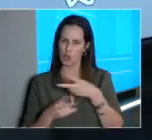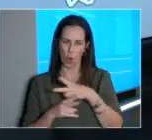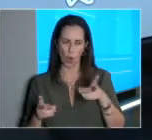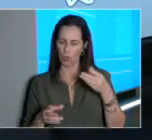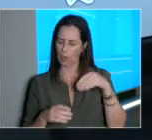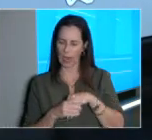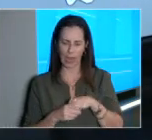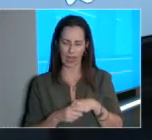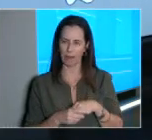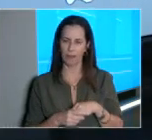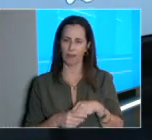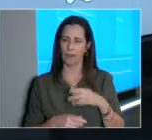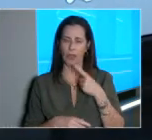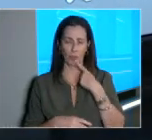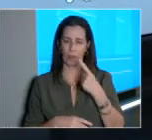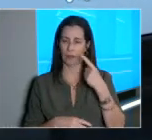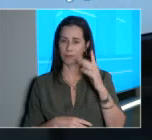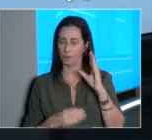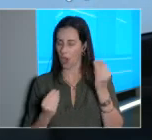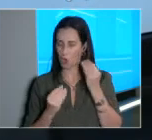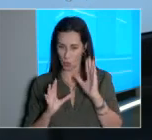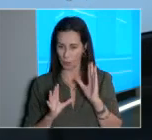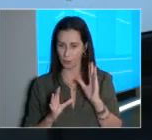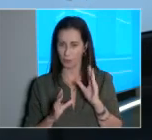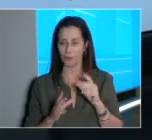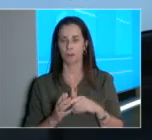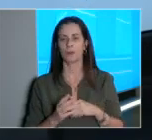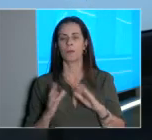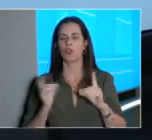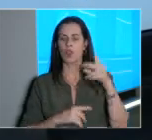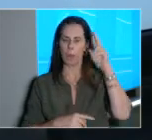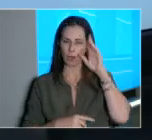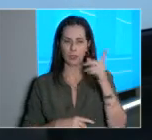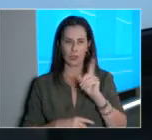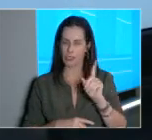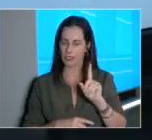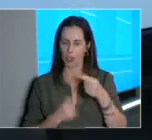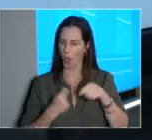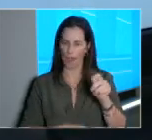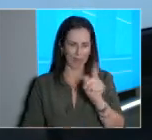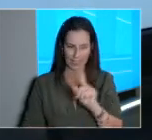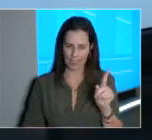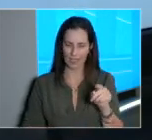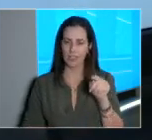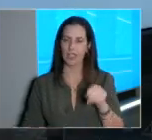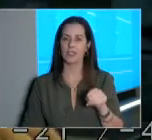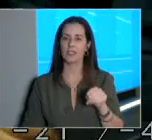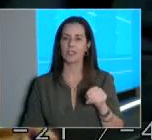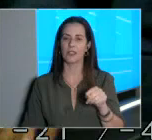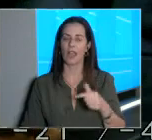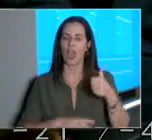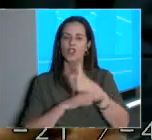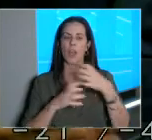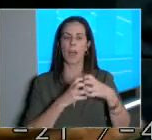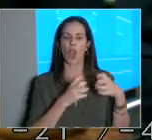להיות חלק מהמשוואה, ואני רק נותן לך חלון פנימי לתוך תנועת הליכוד, זה לא חברי הכנסת, זה אותם ראשי